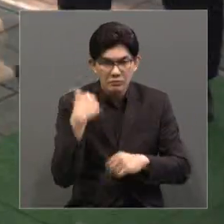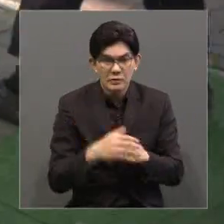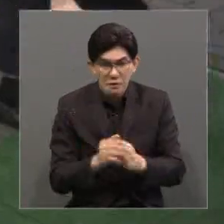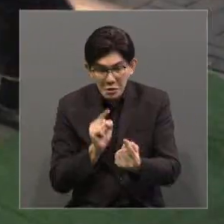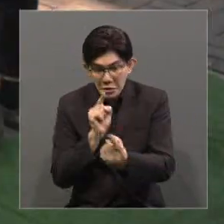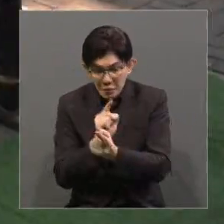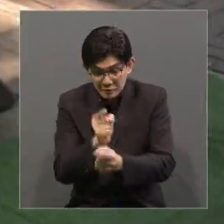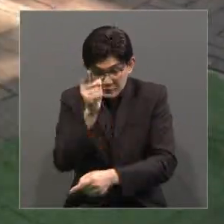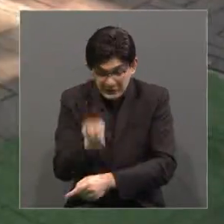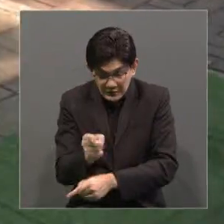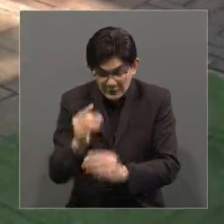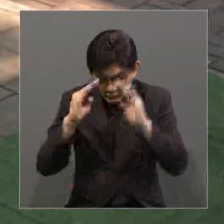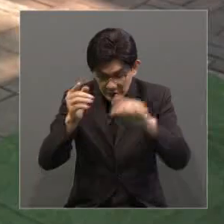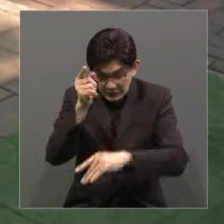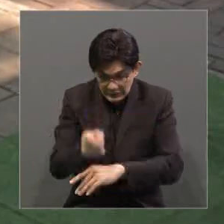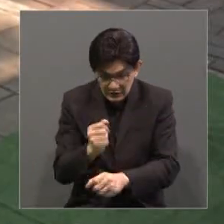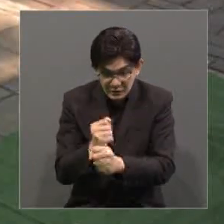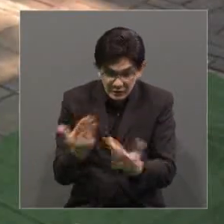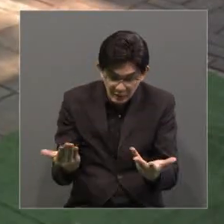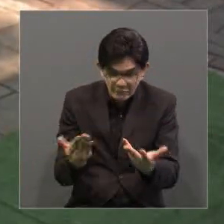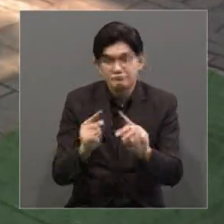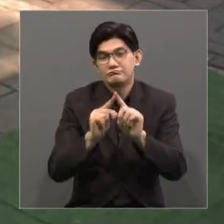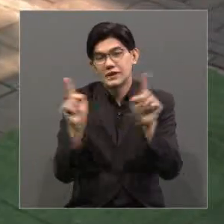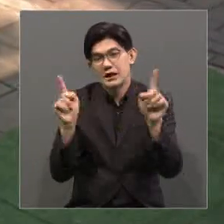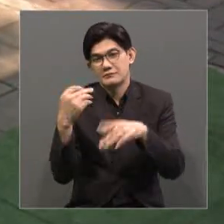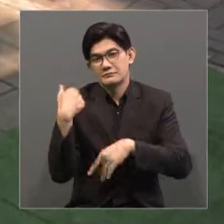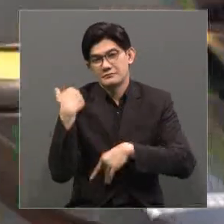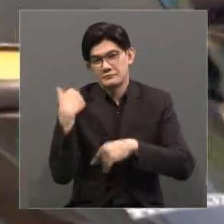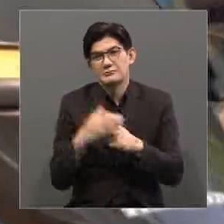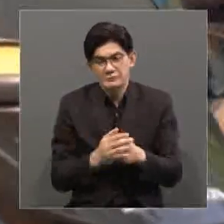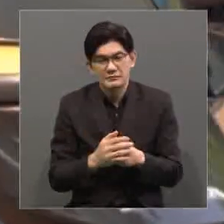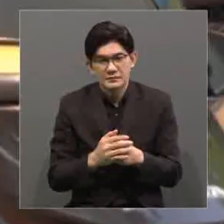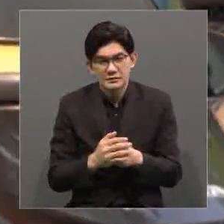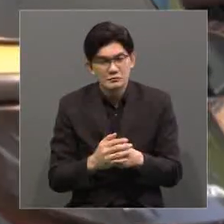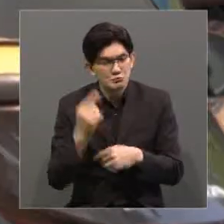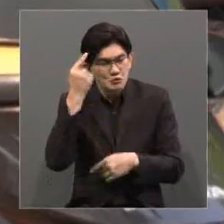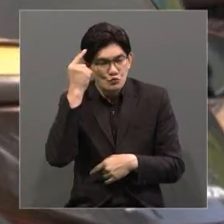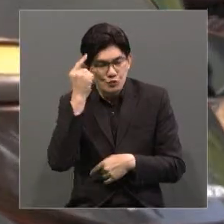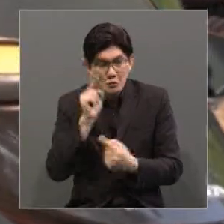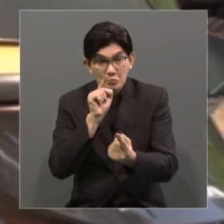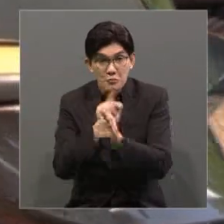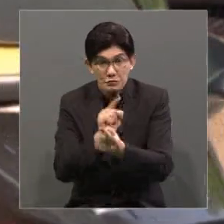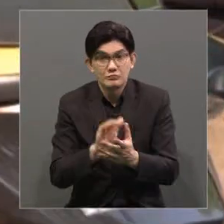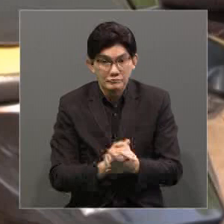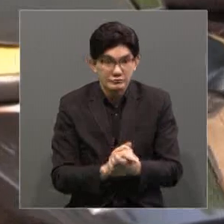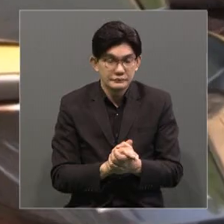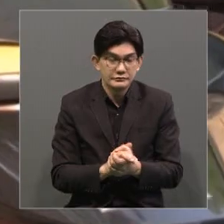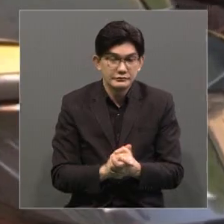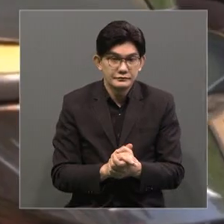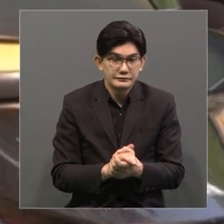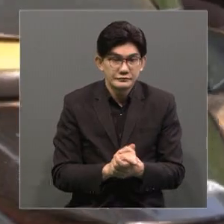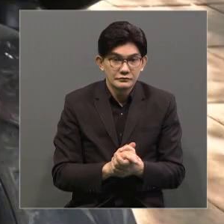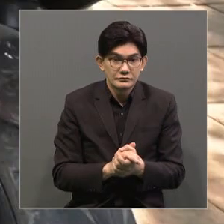าเจอประสบการณ์จริงมันก็จะมีความแตกต่างเรื่องอะไรหลายๆอย่างที่เราไม่เคยรู้ครับครับมีความคล่องตัวมากขึ้นครับใน